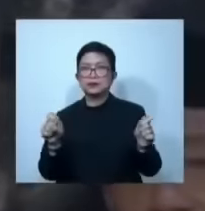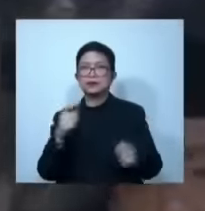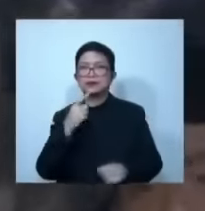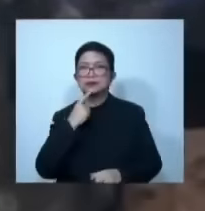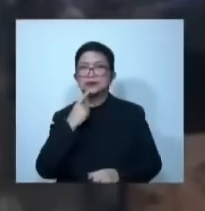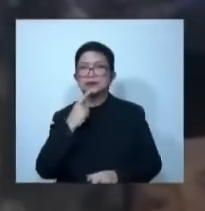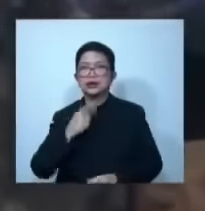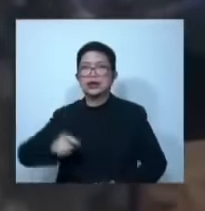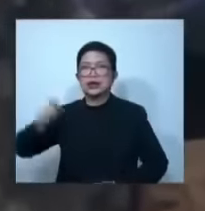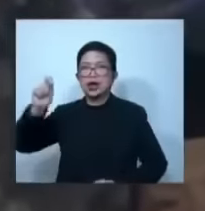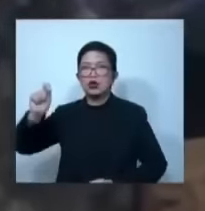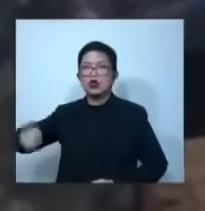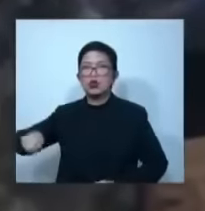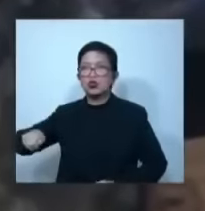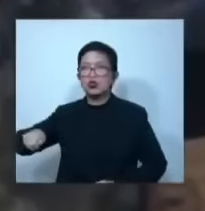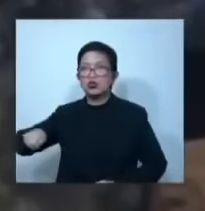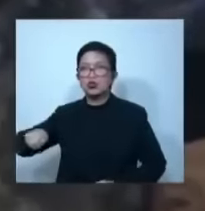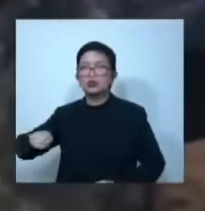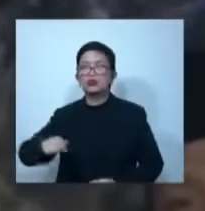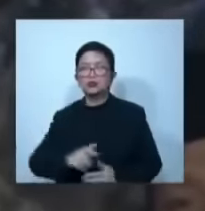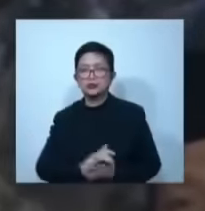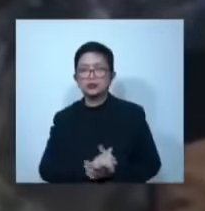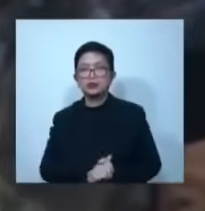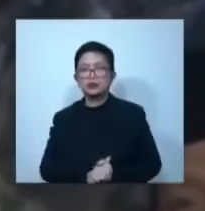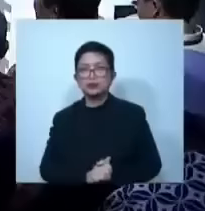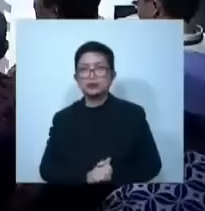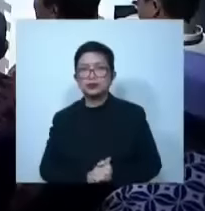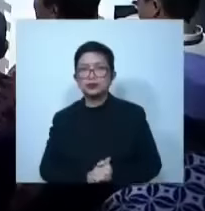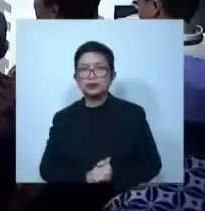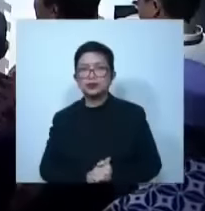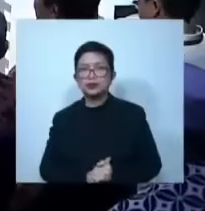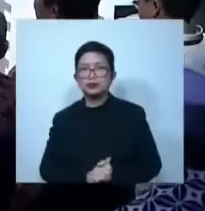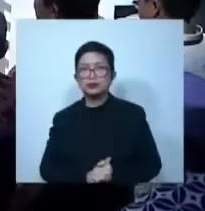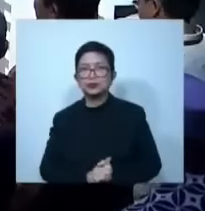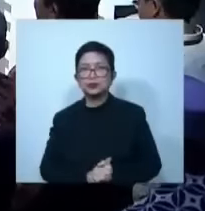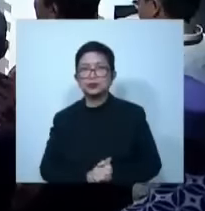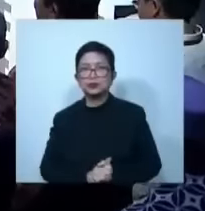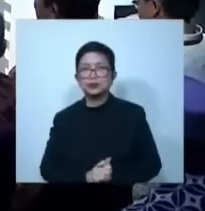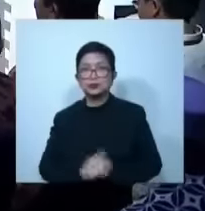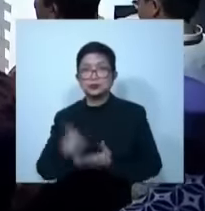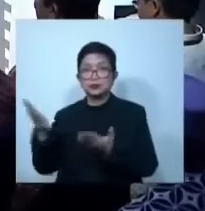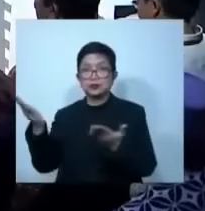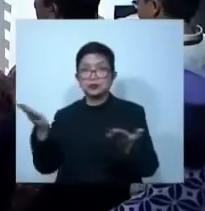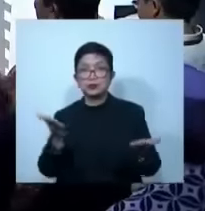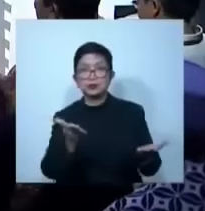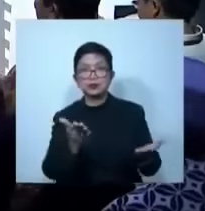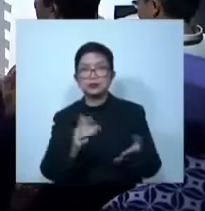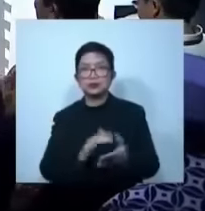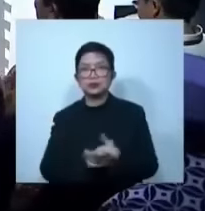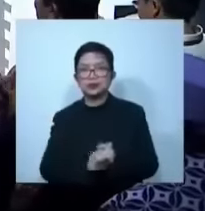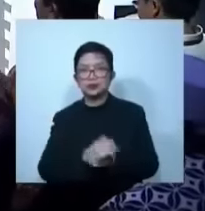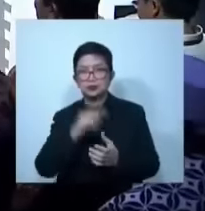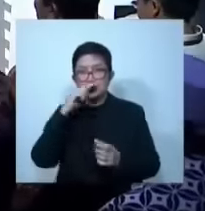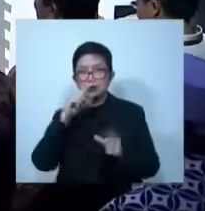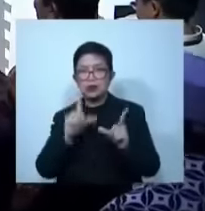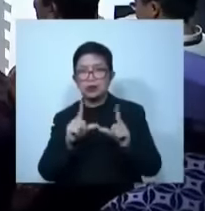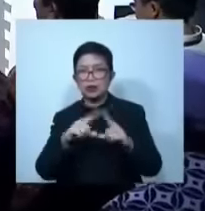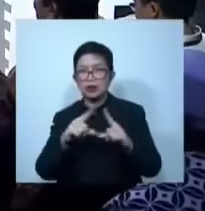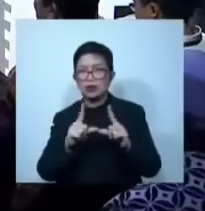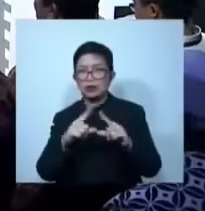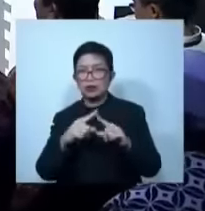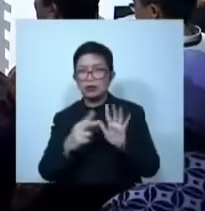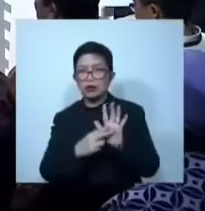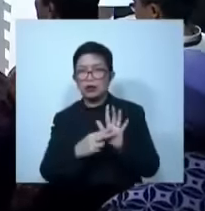Baik. Diperlihatkan. Subtema hukum. Baik, selanjutnya kami silakan kepada panelis Bapak Wawan Mashud untuk